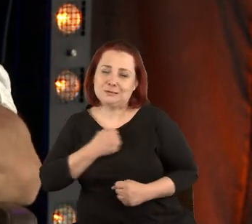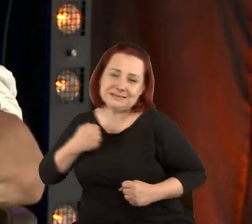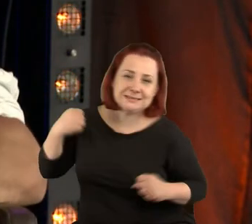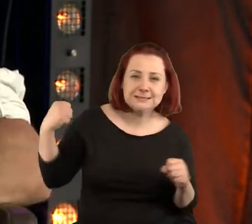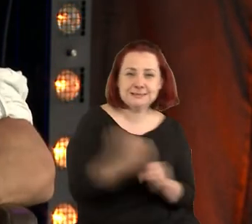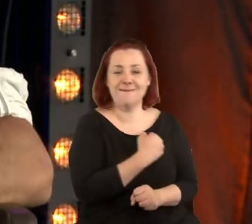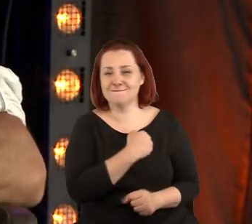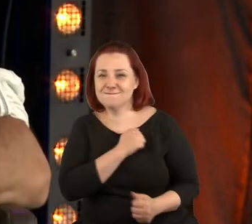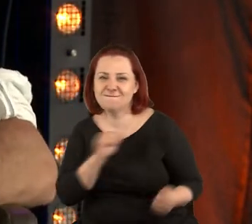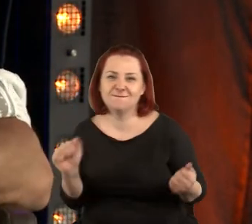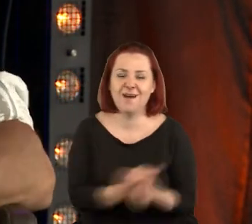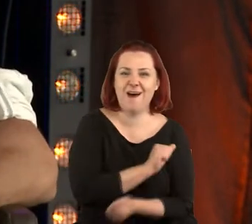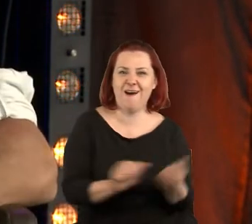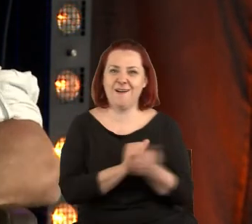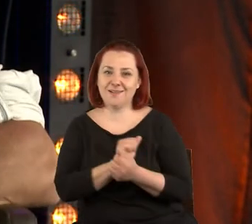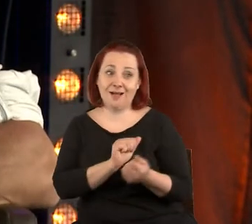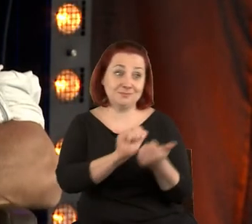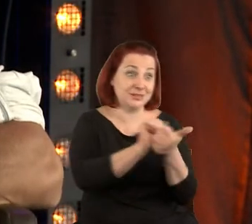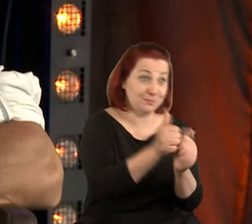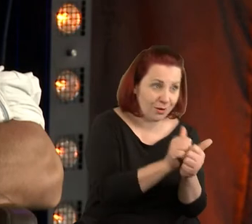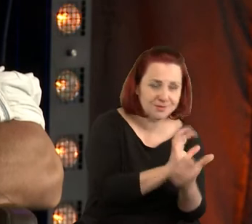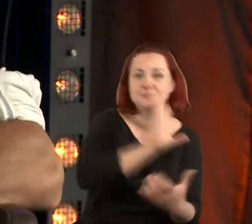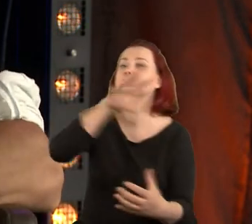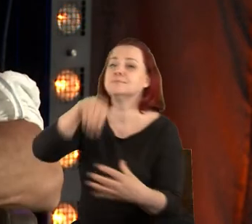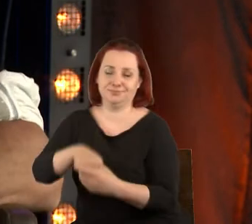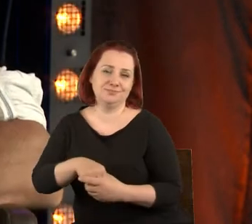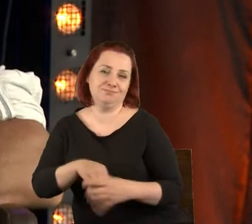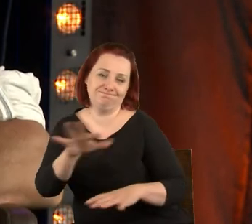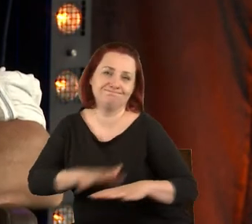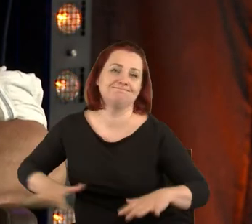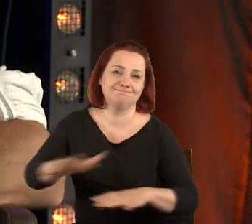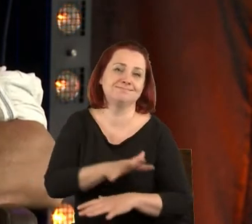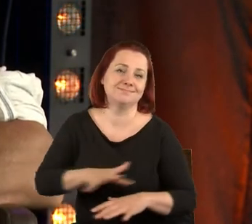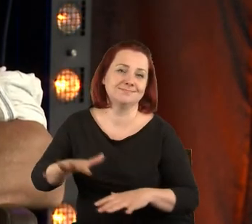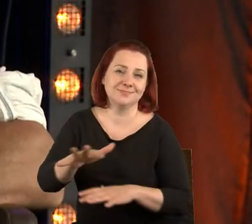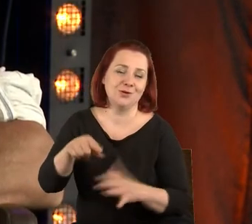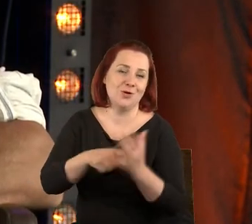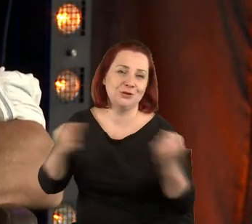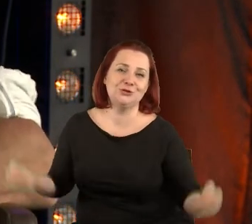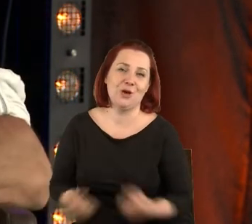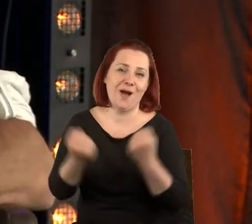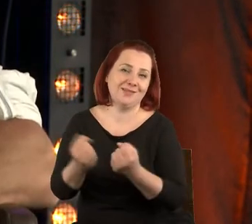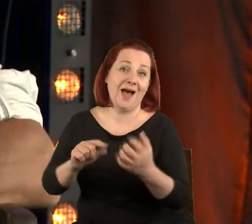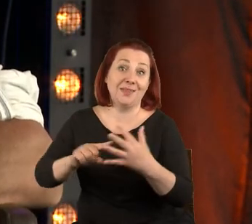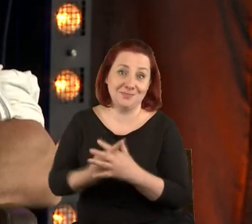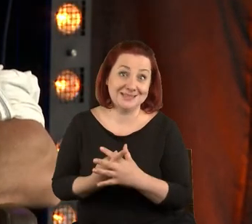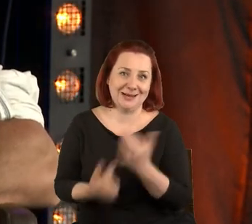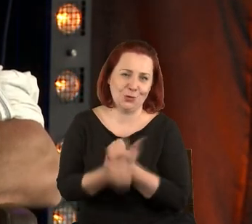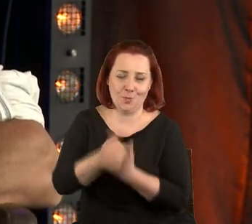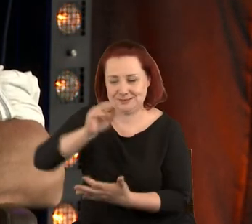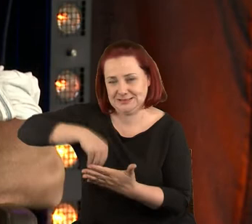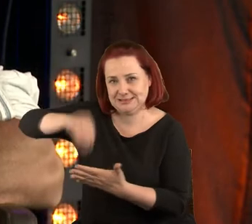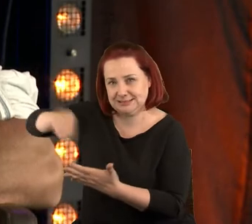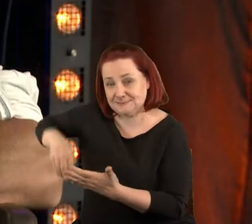walkę tą właśnie w sporcie przełożyłem na tą niwę już właśnie taką administracyjną, można powiedzieć,